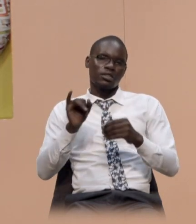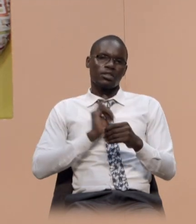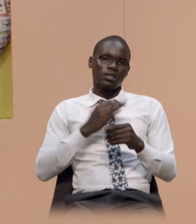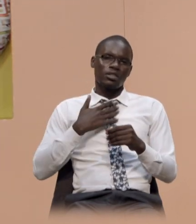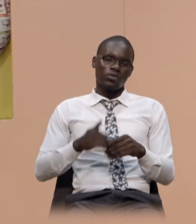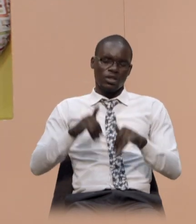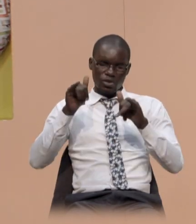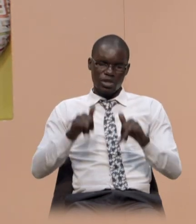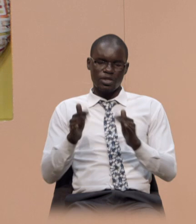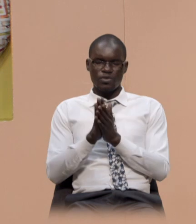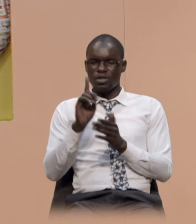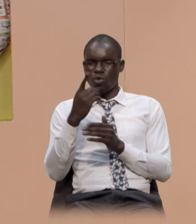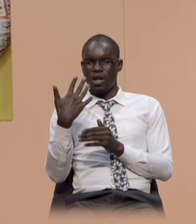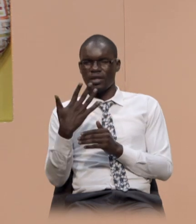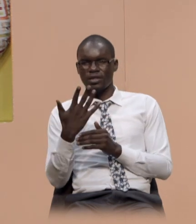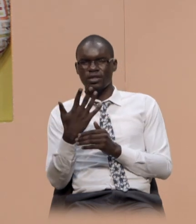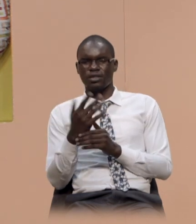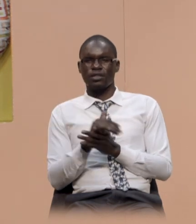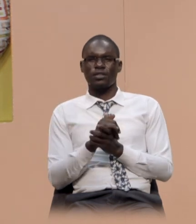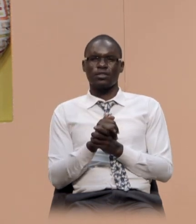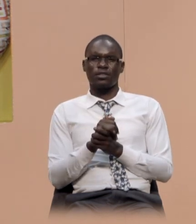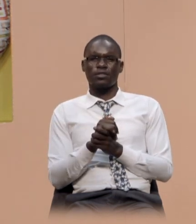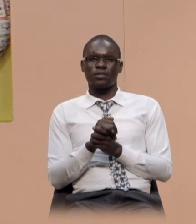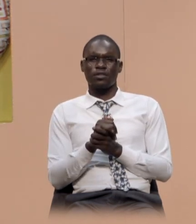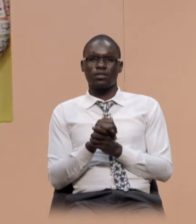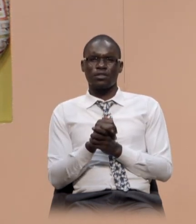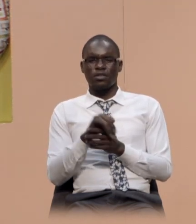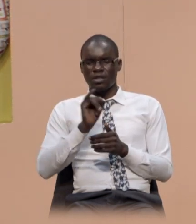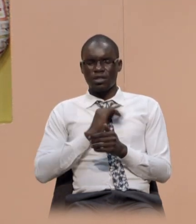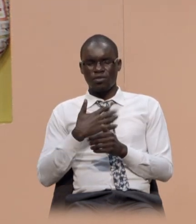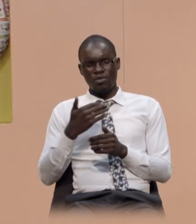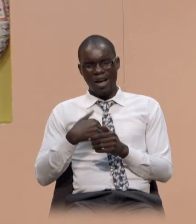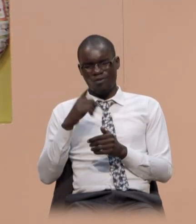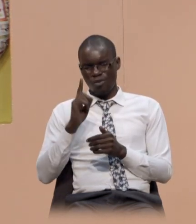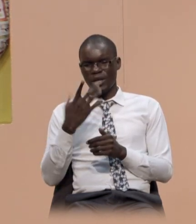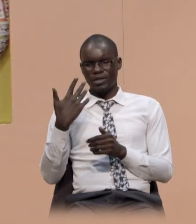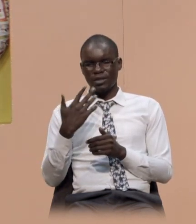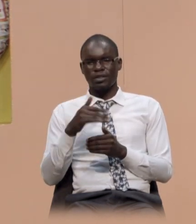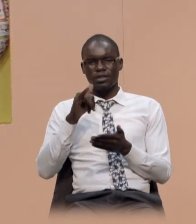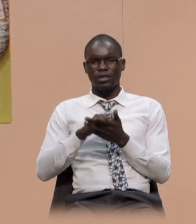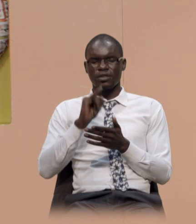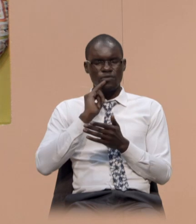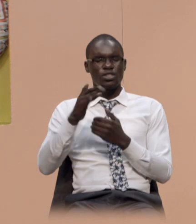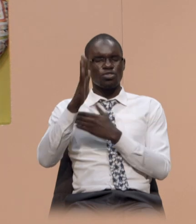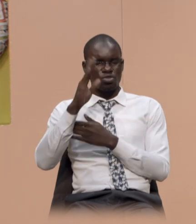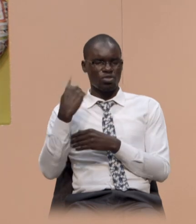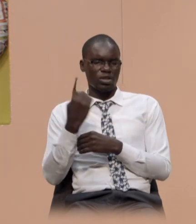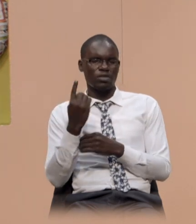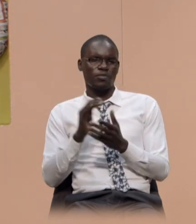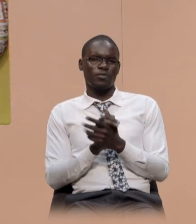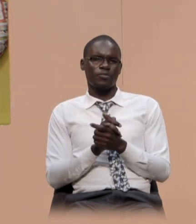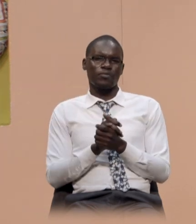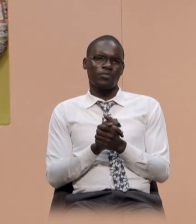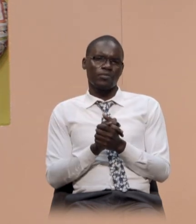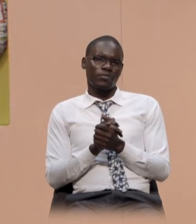ninataka nibaki na kitu kimoja. I just want to retain one thing, and that thing is God and nothing